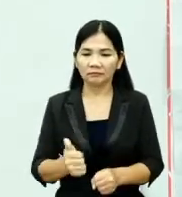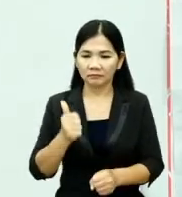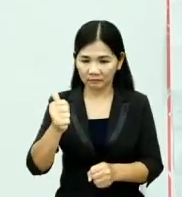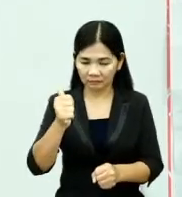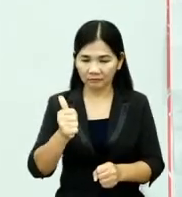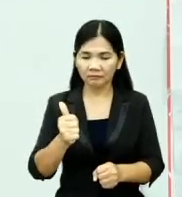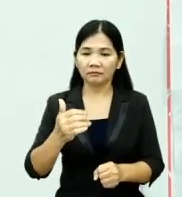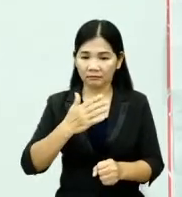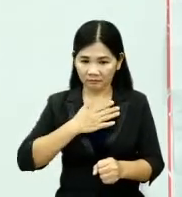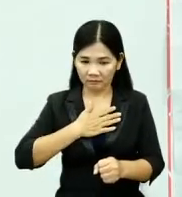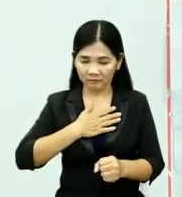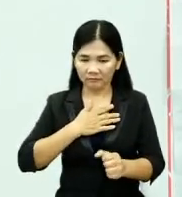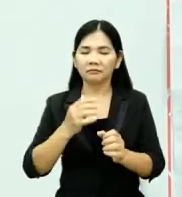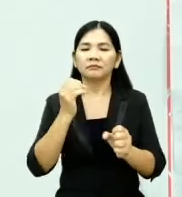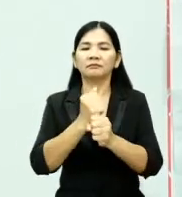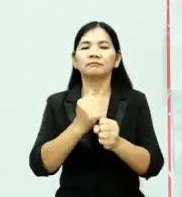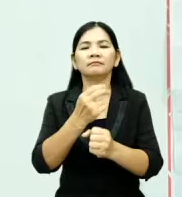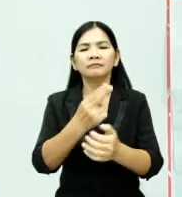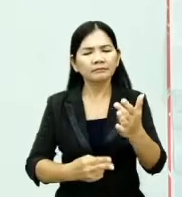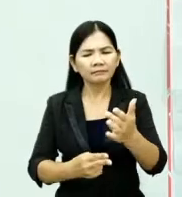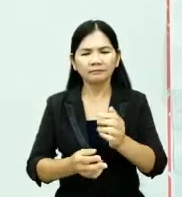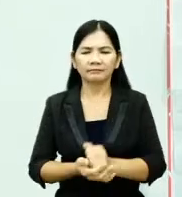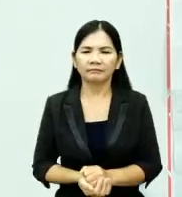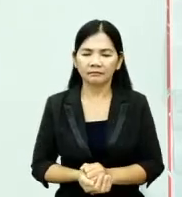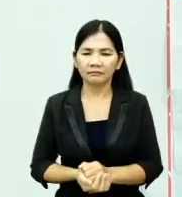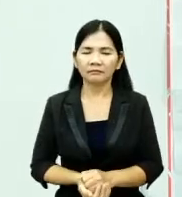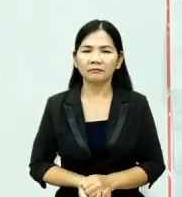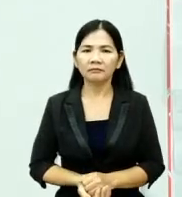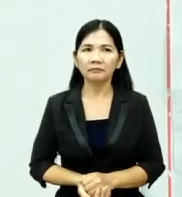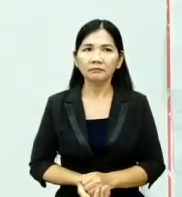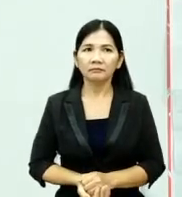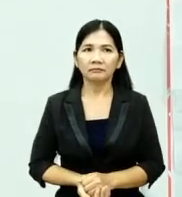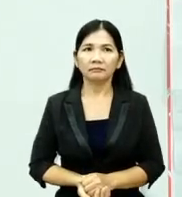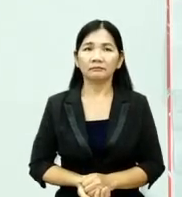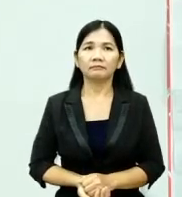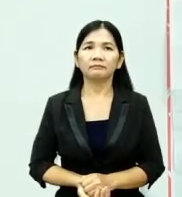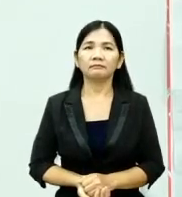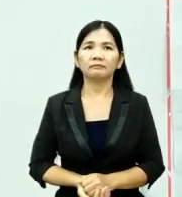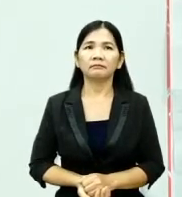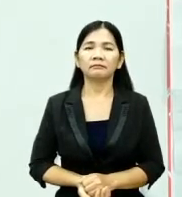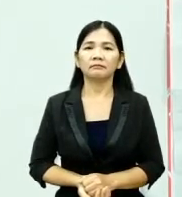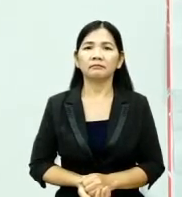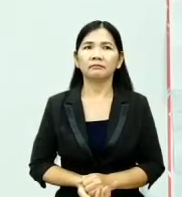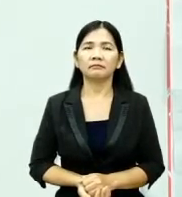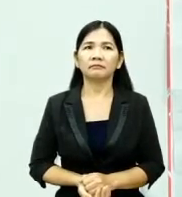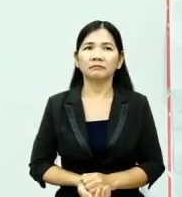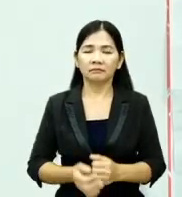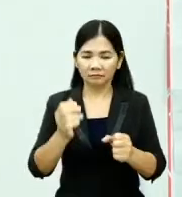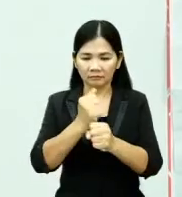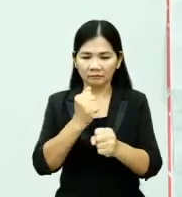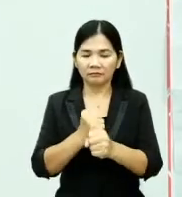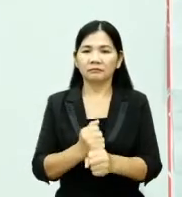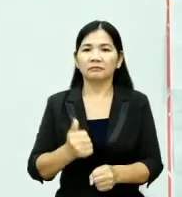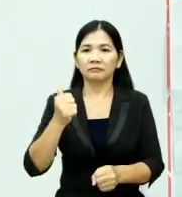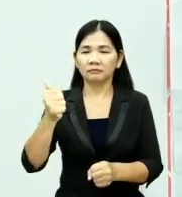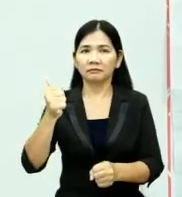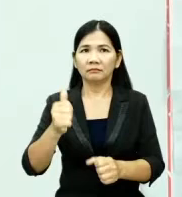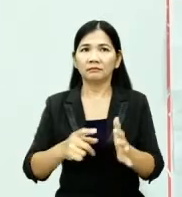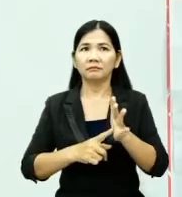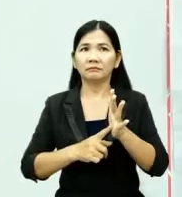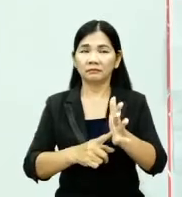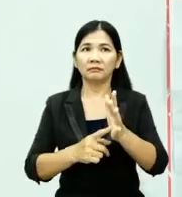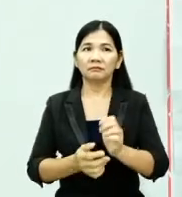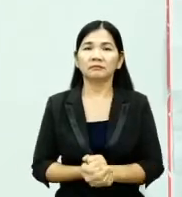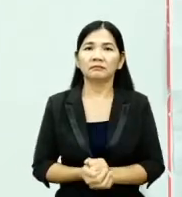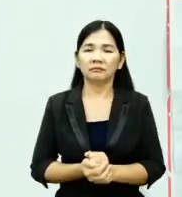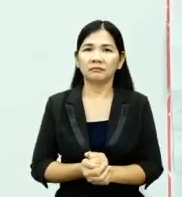lời dưỡng ạ ta dưỡng cô tại giang mấy chấm pua kê bánh con chả nó biết đại kê thôi là o đi ưu tao con